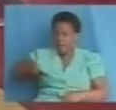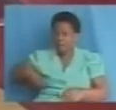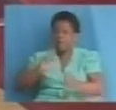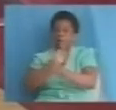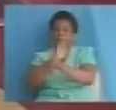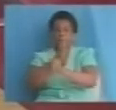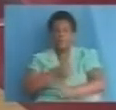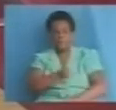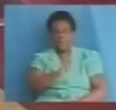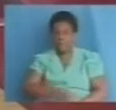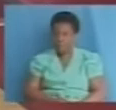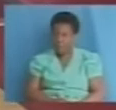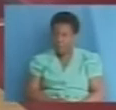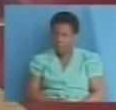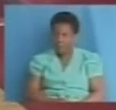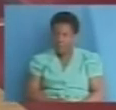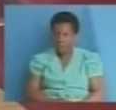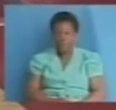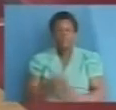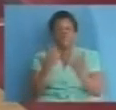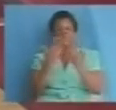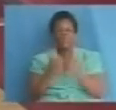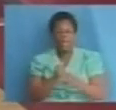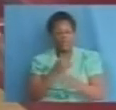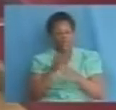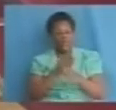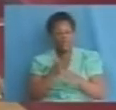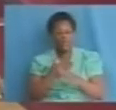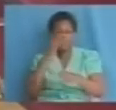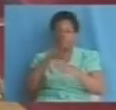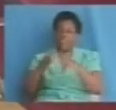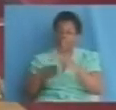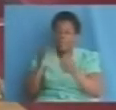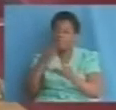wa kujo ninge upo lak ujeniuc